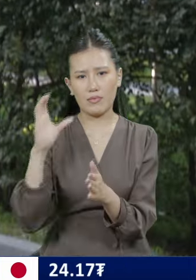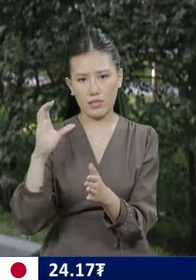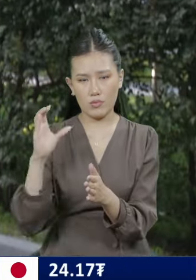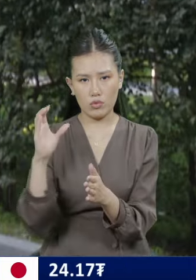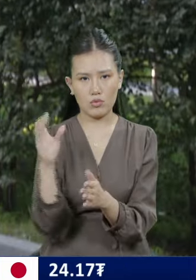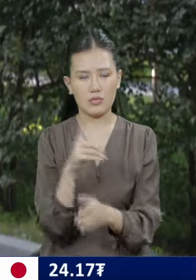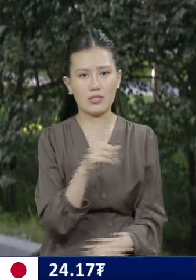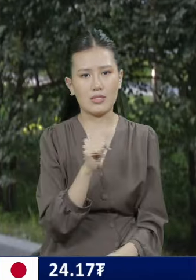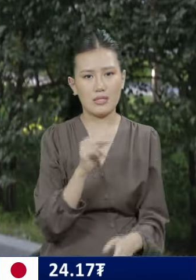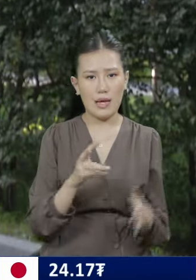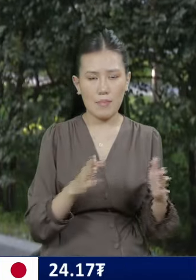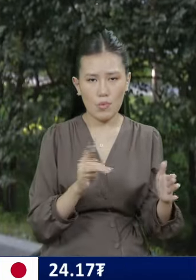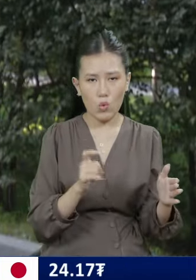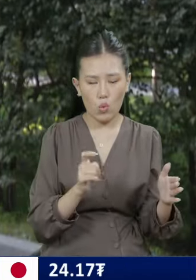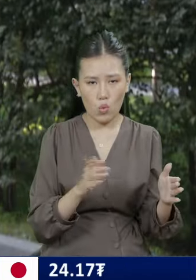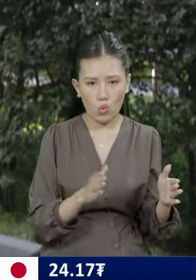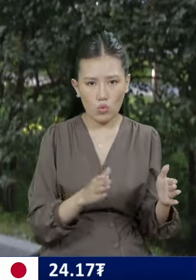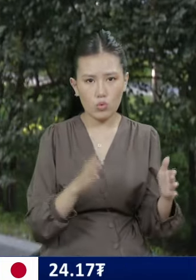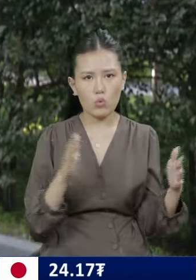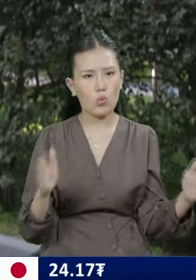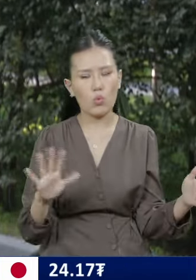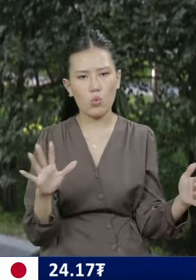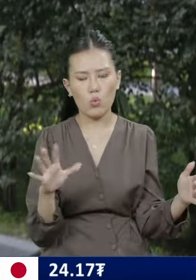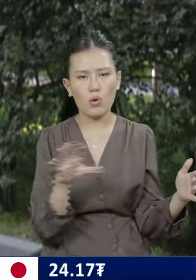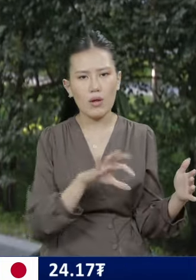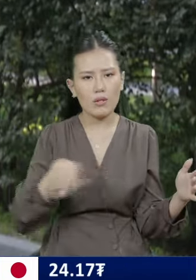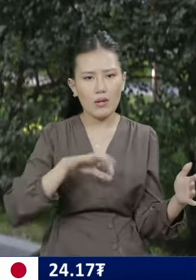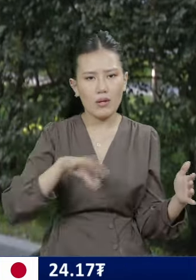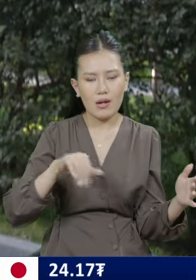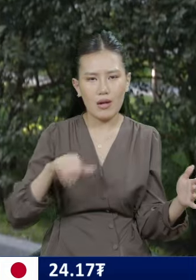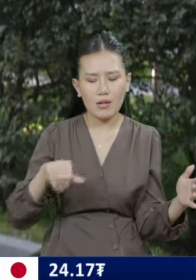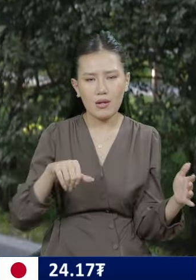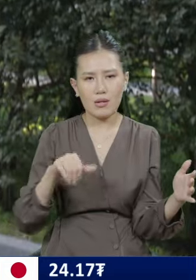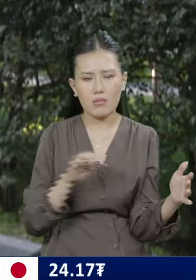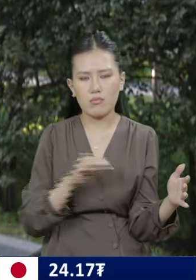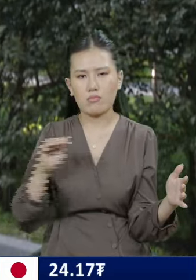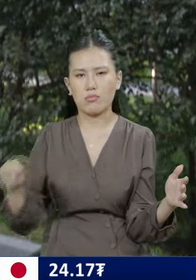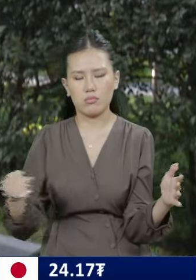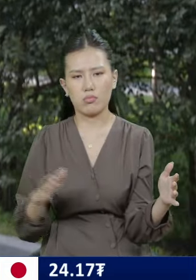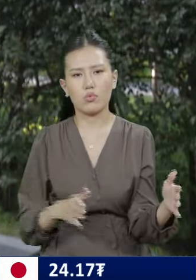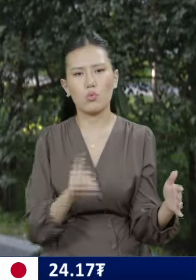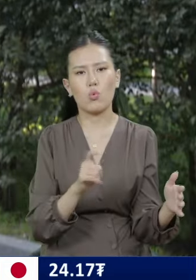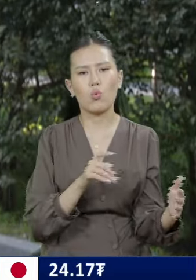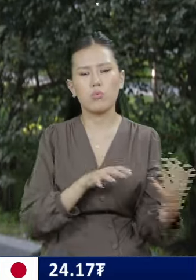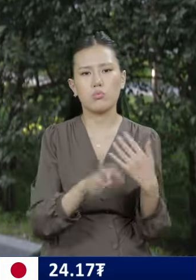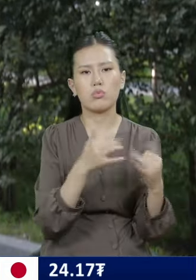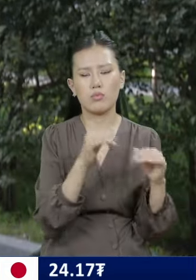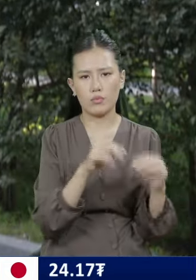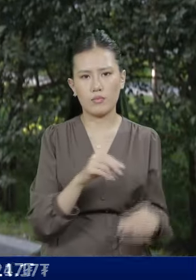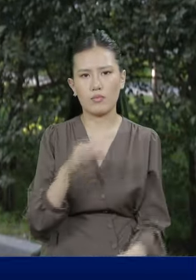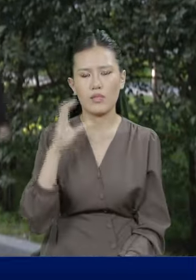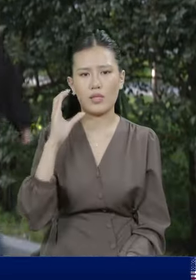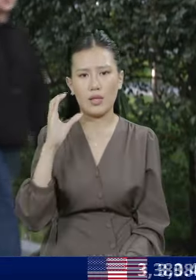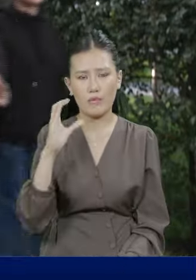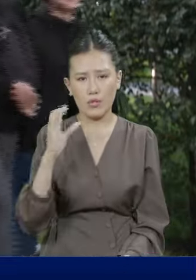автозамаа тэлхүүгээр автозам дээрх ачааллаа бас буулгах арга шүү дээ. Тэр нь бол нийтийн тээврийнхээ багтаамж болон